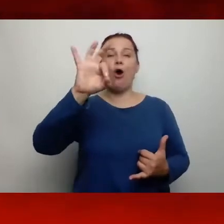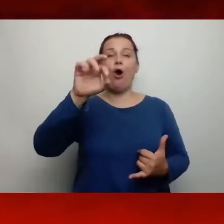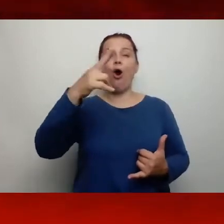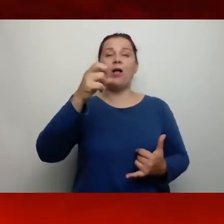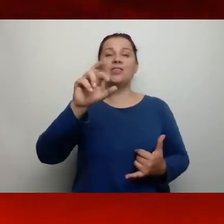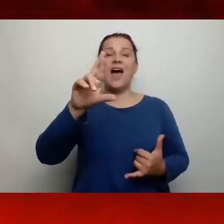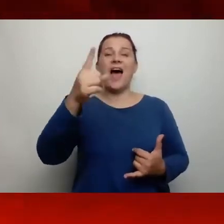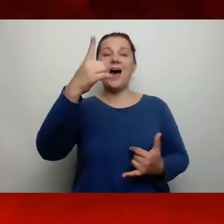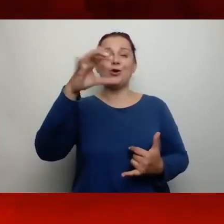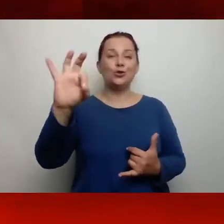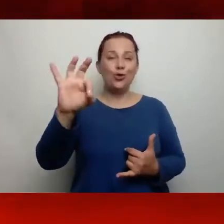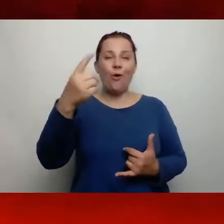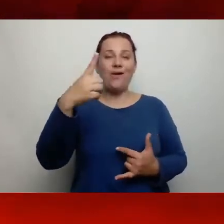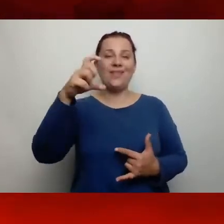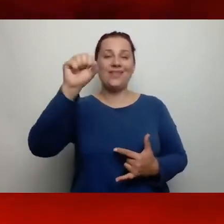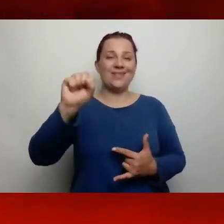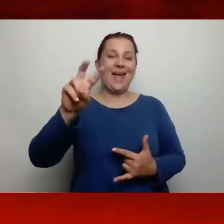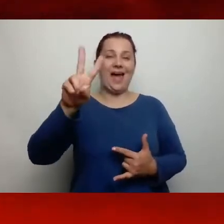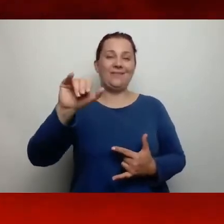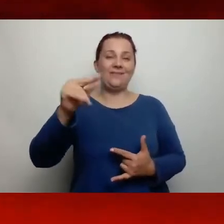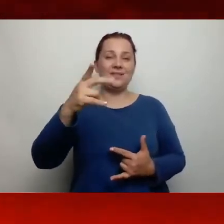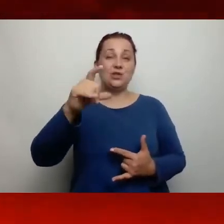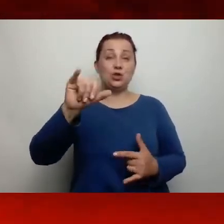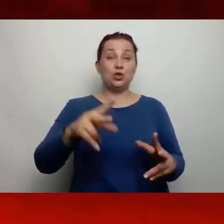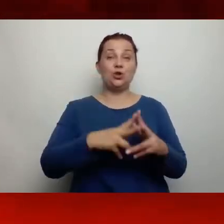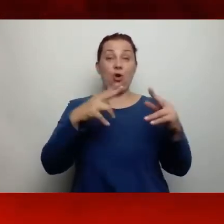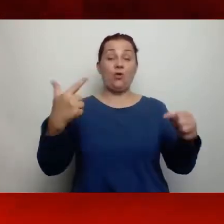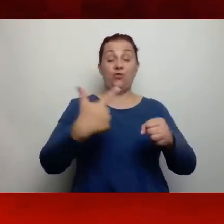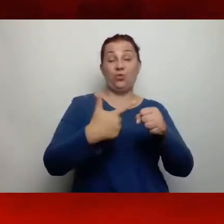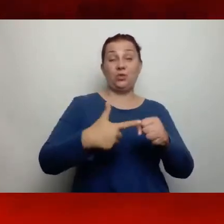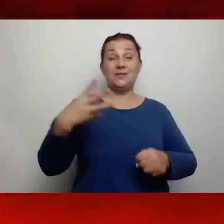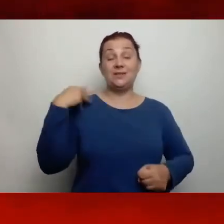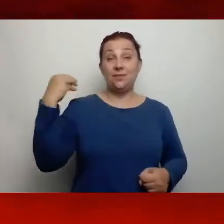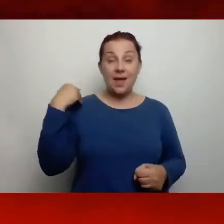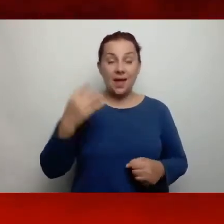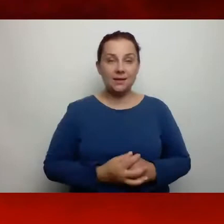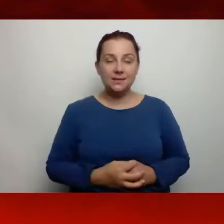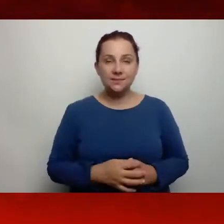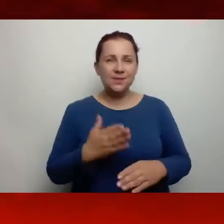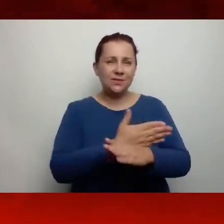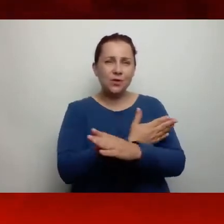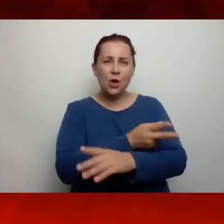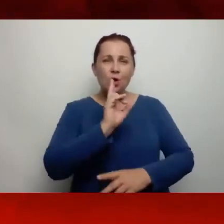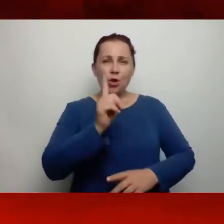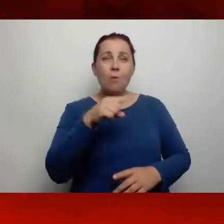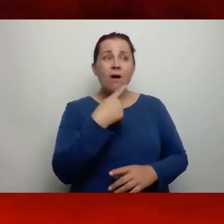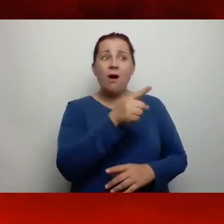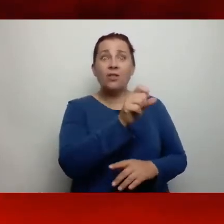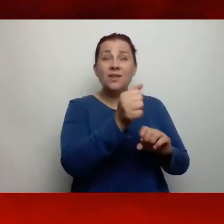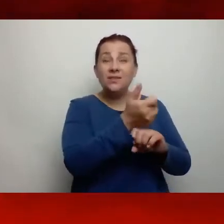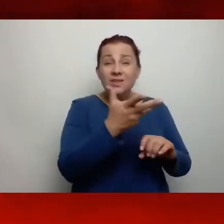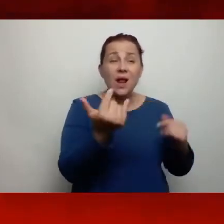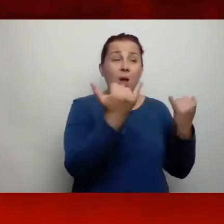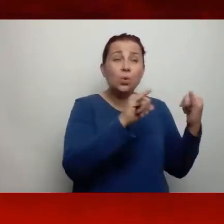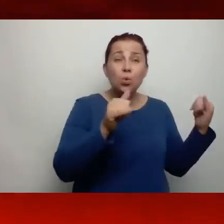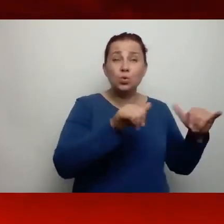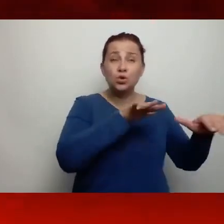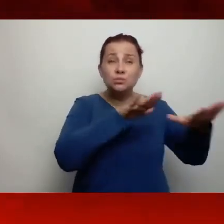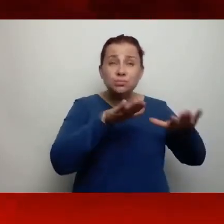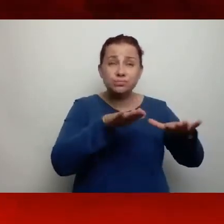XX wieku, ponieważ tak jak wcześniej zwrócono uwagę, działał na wielu polach, był